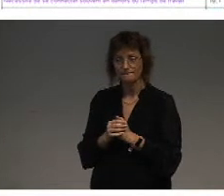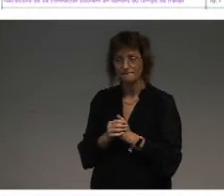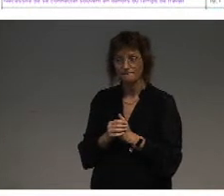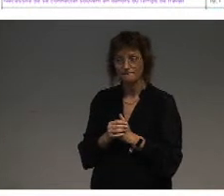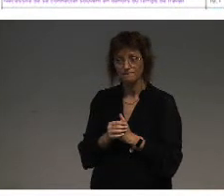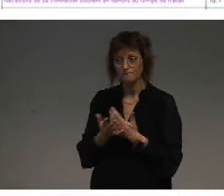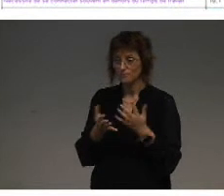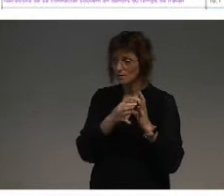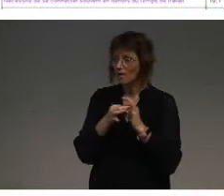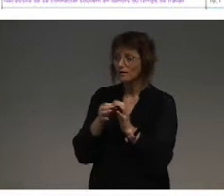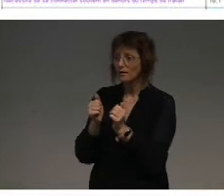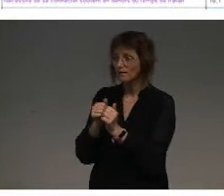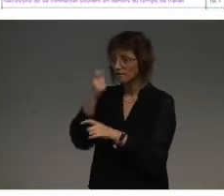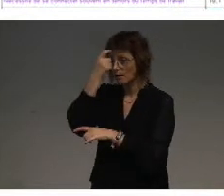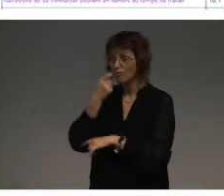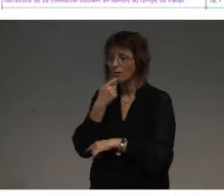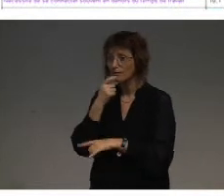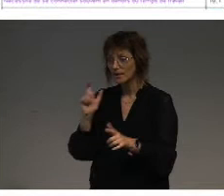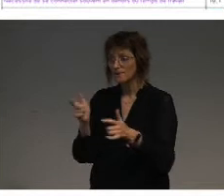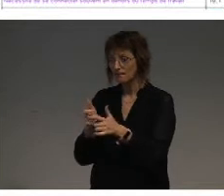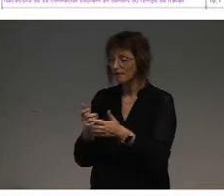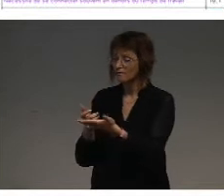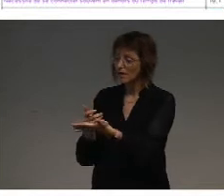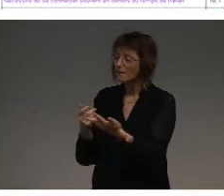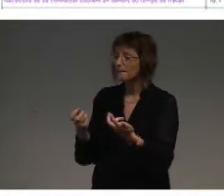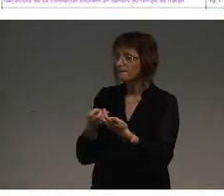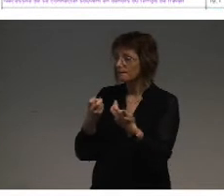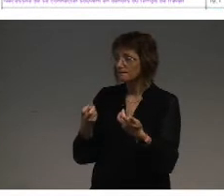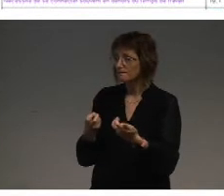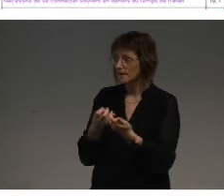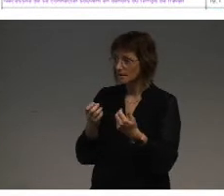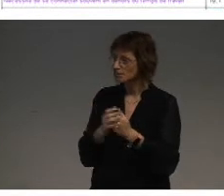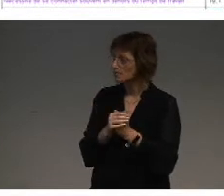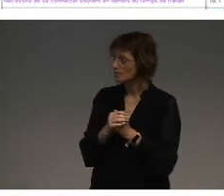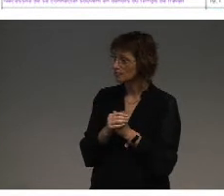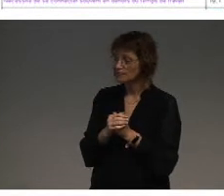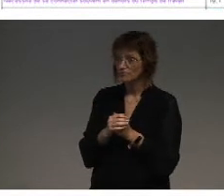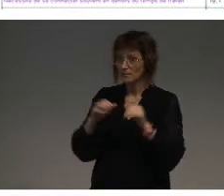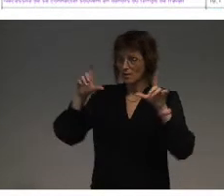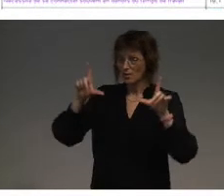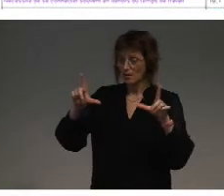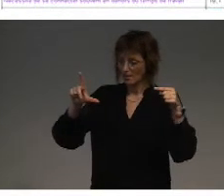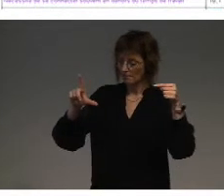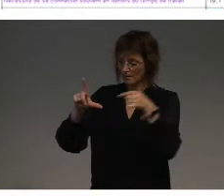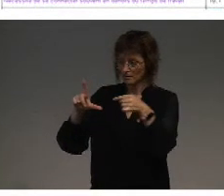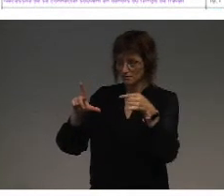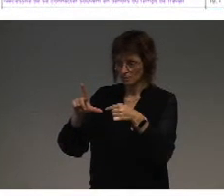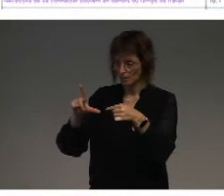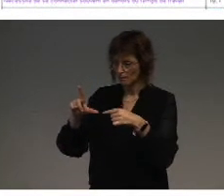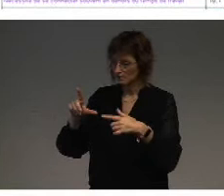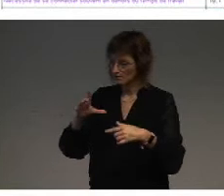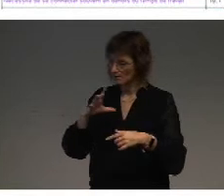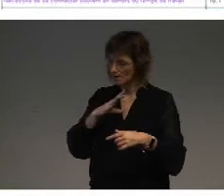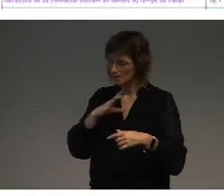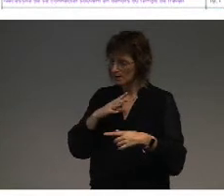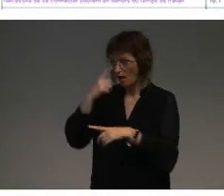des profils qu'on a identifiés. Donc par exemple là, sur un exemple en bas à droite que vous avez, dans